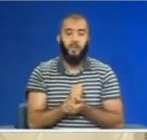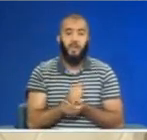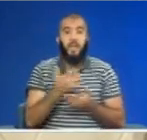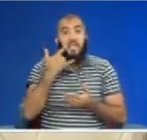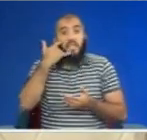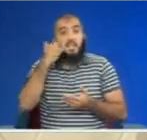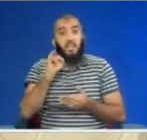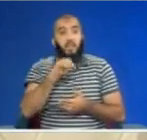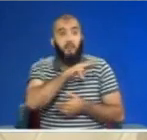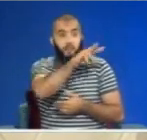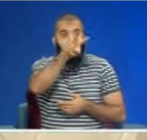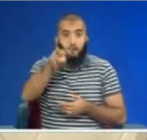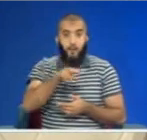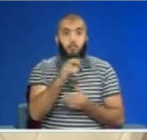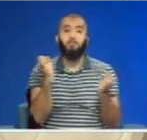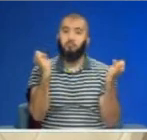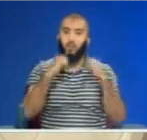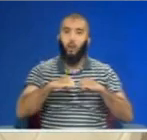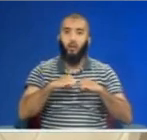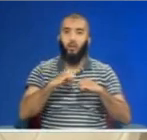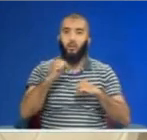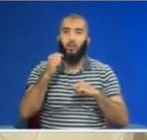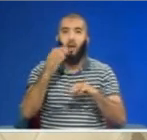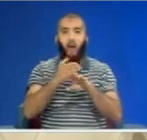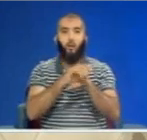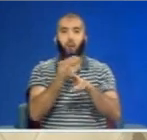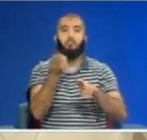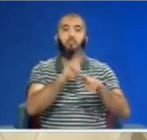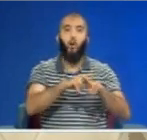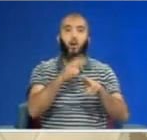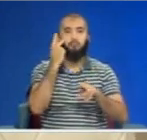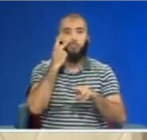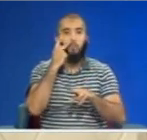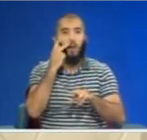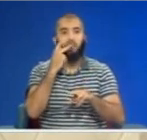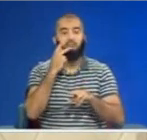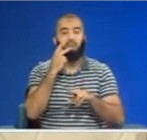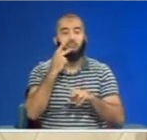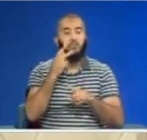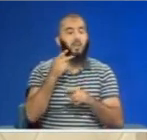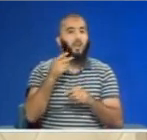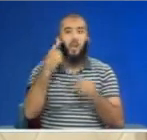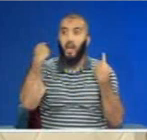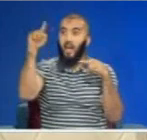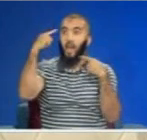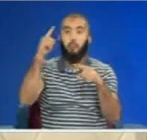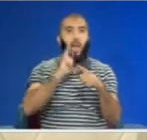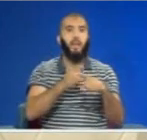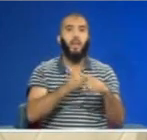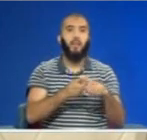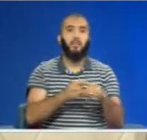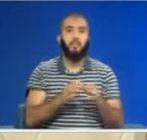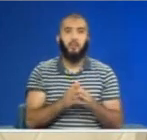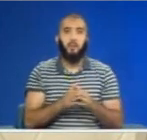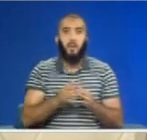رضيت في حينها خلاص ما عاش فيه تراجع، إذا ما رضيتوش في حينها اعترضت، لكم الآن